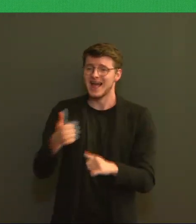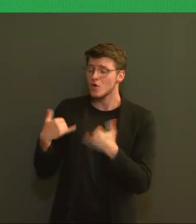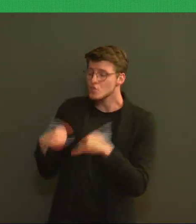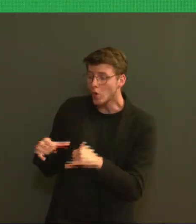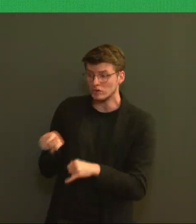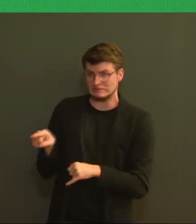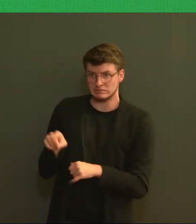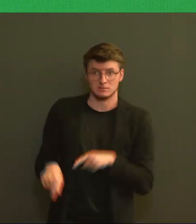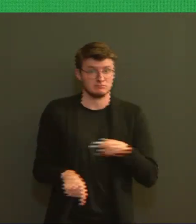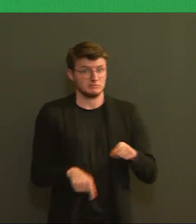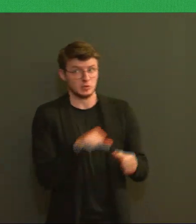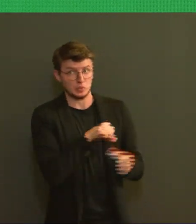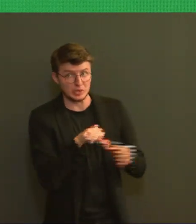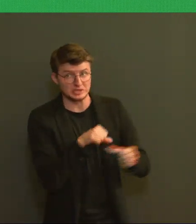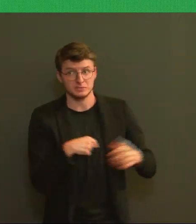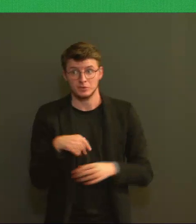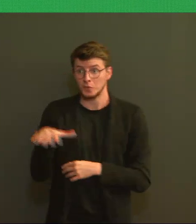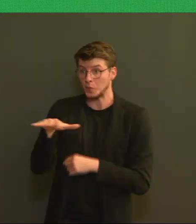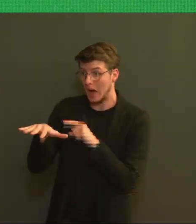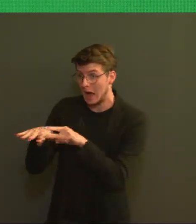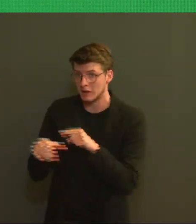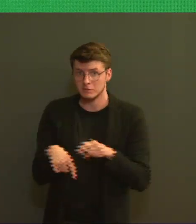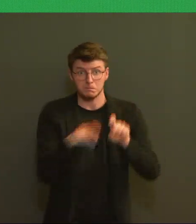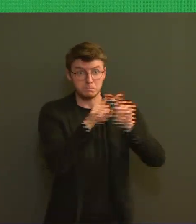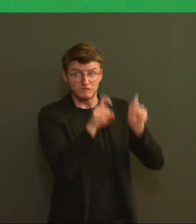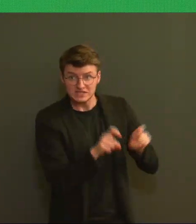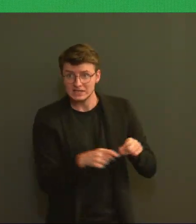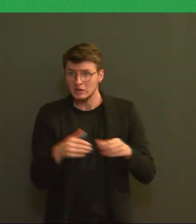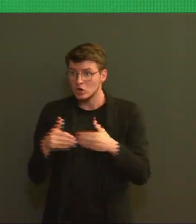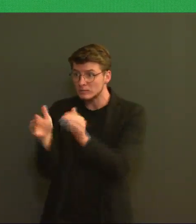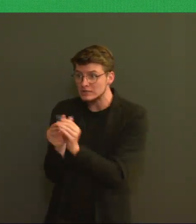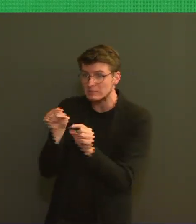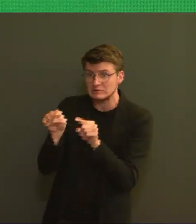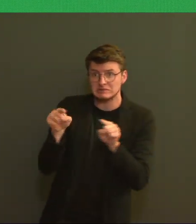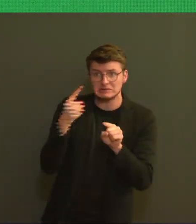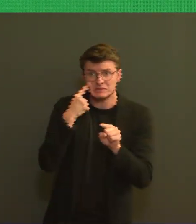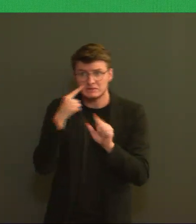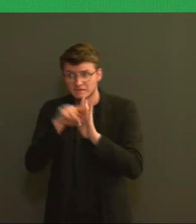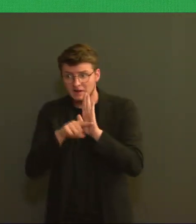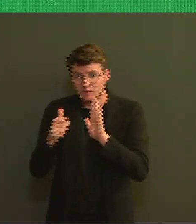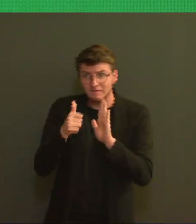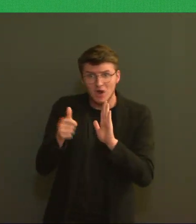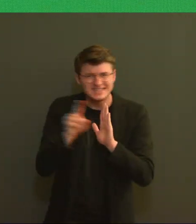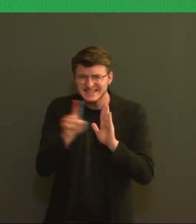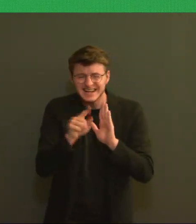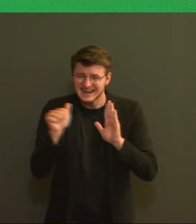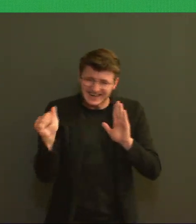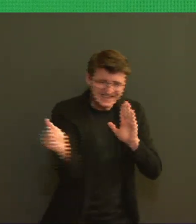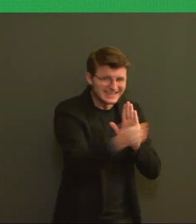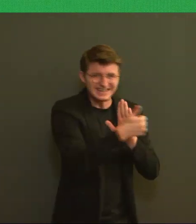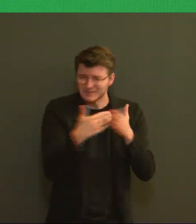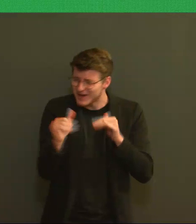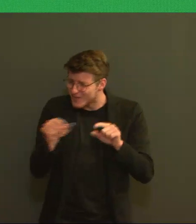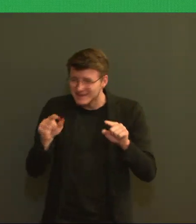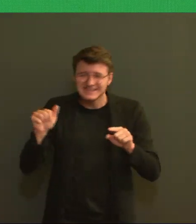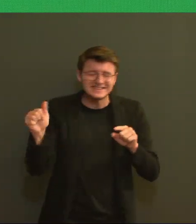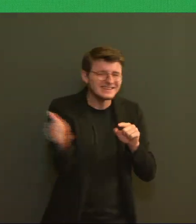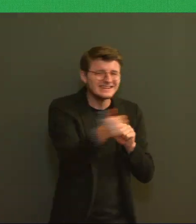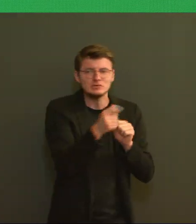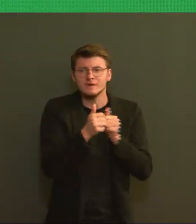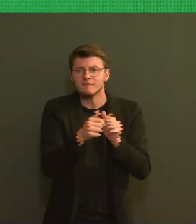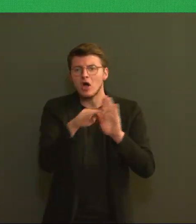wijken, provincies of bepaalde gemeenschappen die de maatregelen moeten naleven. Iedereen, en ik herhaal,